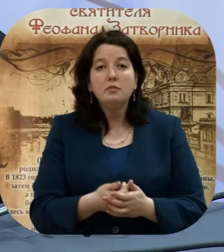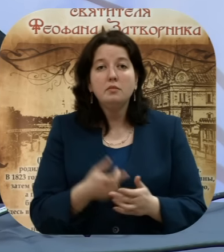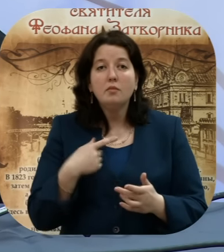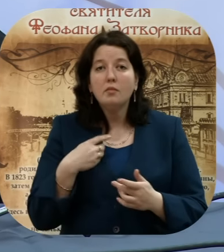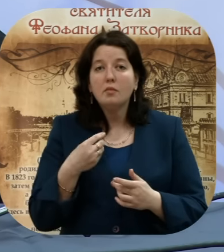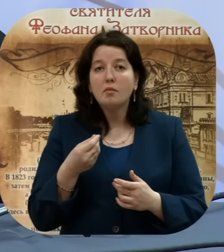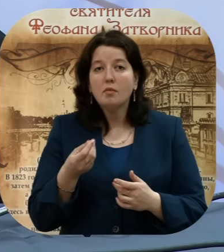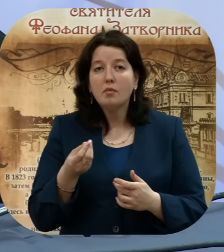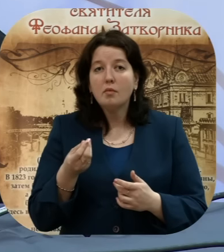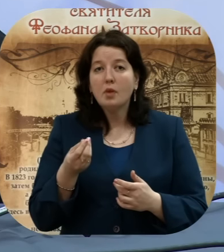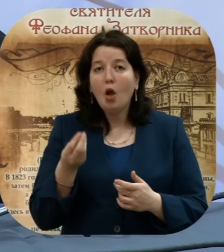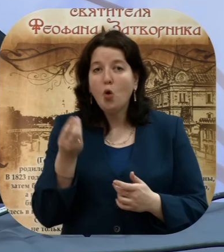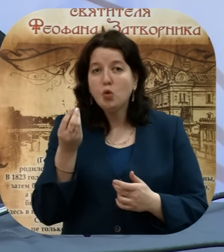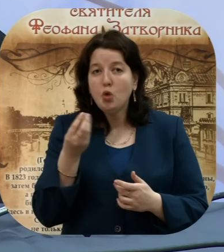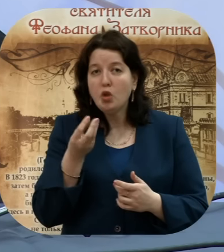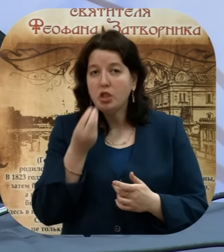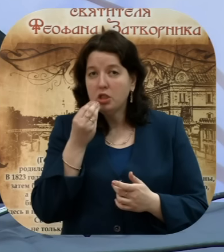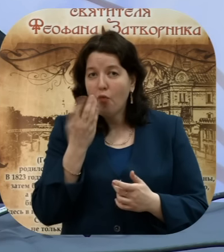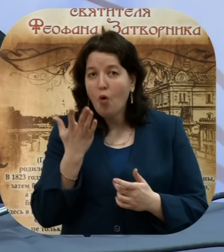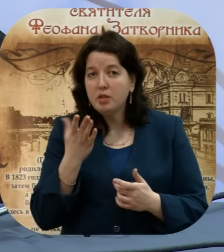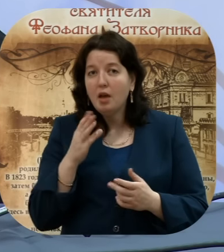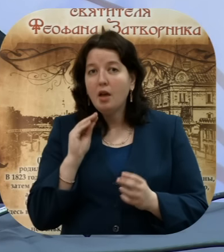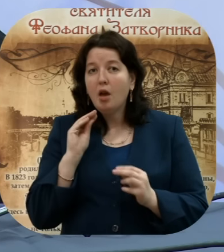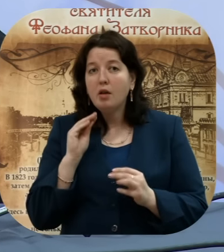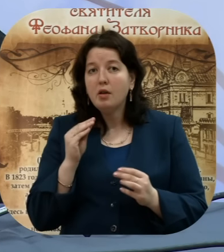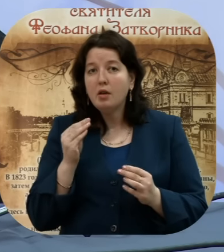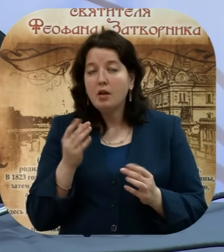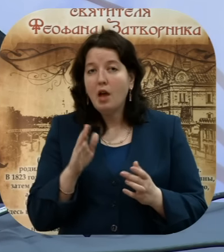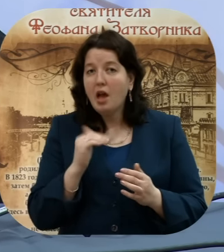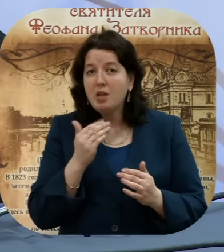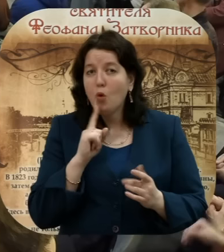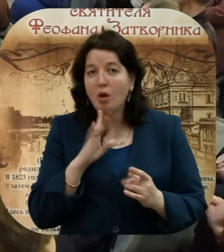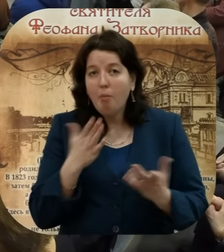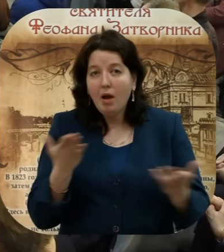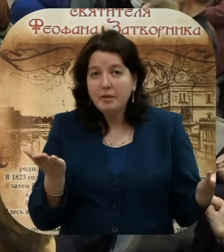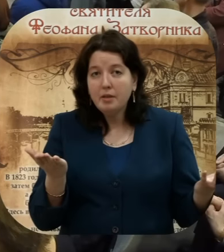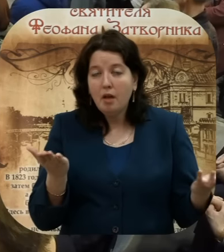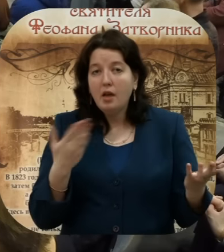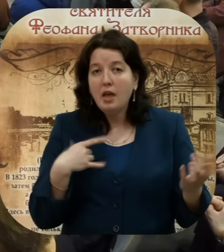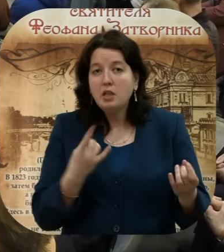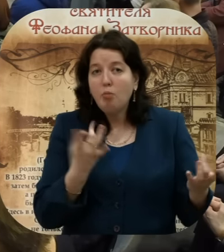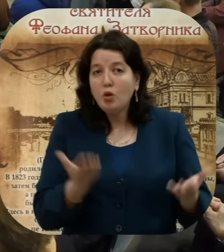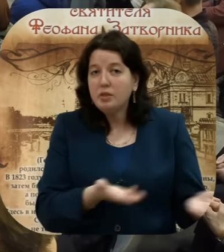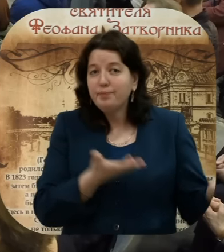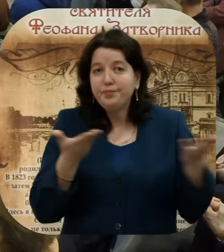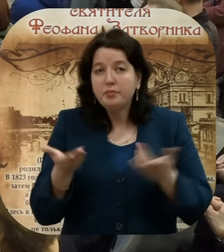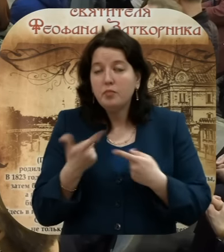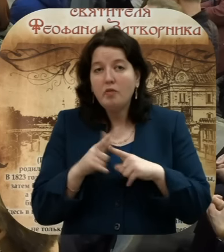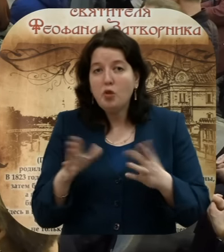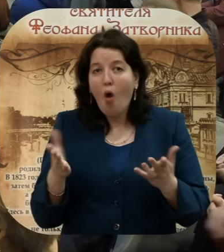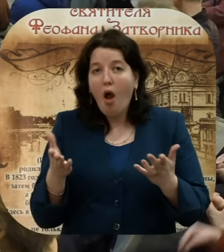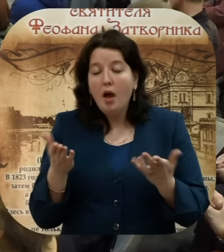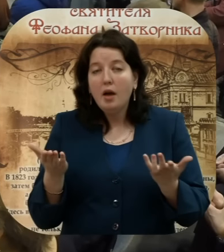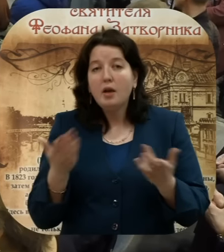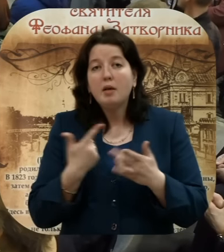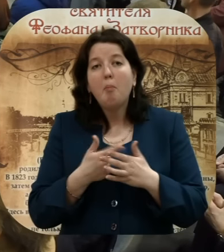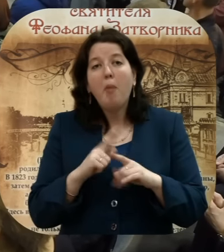Кусочек, этот живой кусочек причащаете, а не ребенка? Так вот,